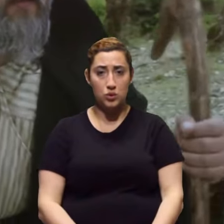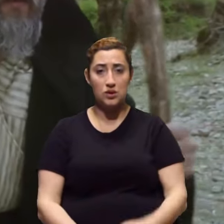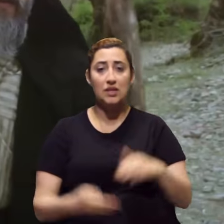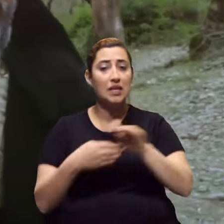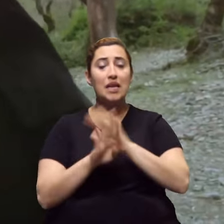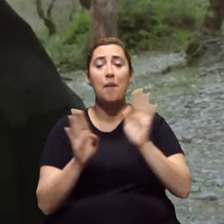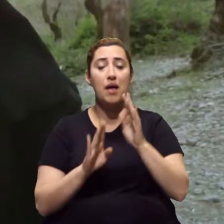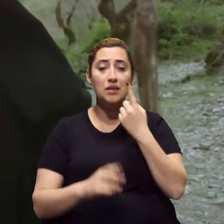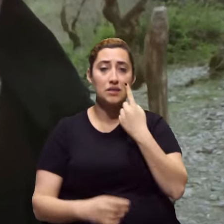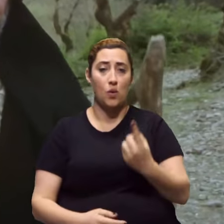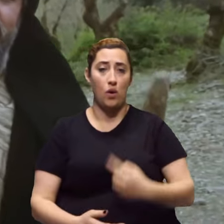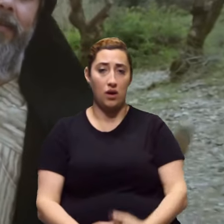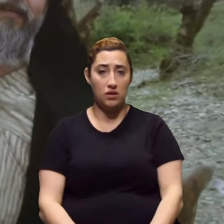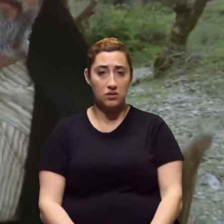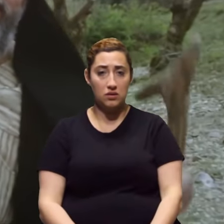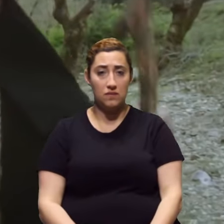Giremezsin göresin.